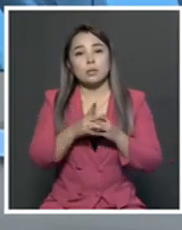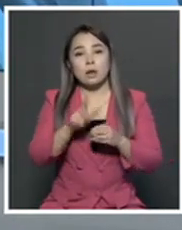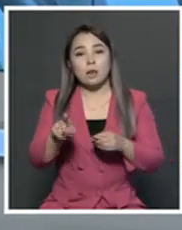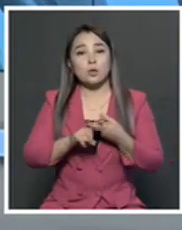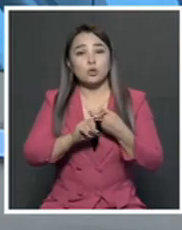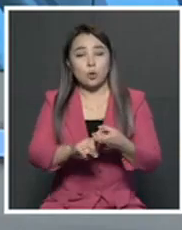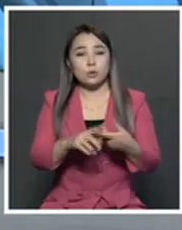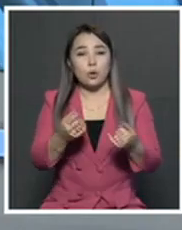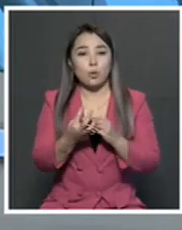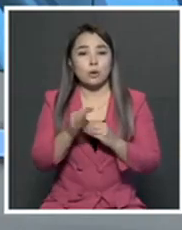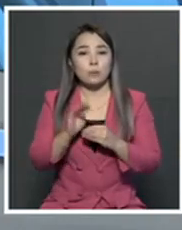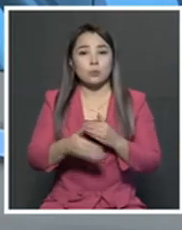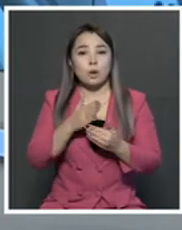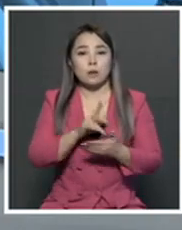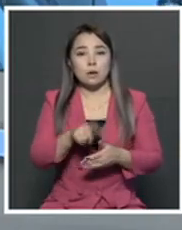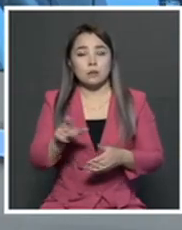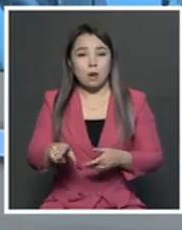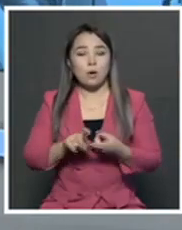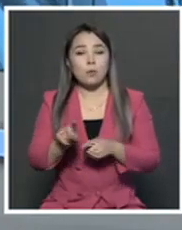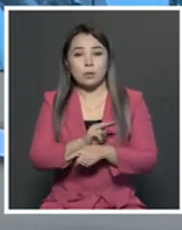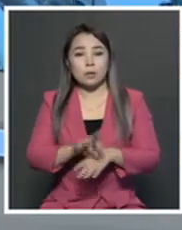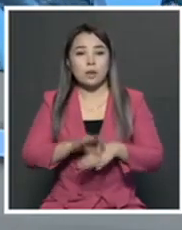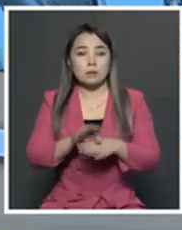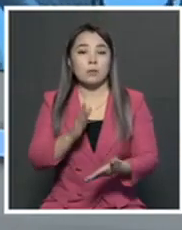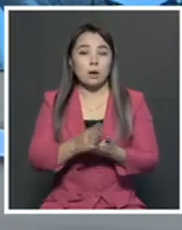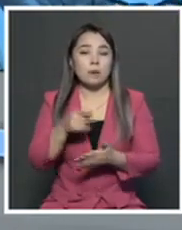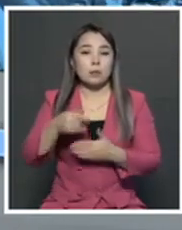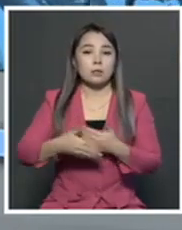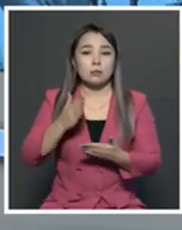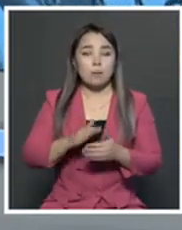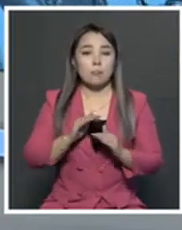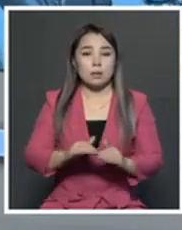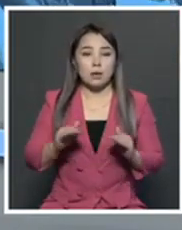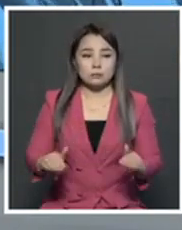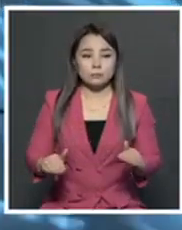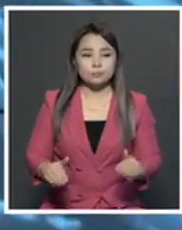қазір елімізде 14 мыңға жуық адам ковидтан емделіп жатыр. Олардың мыңнан астамы бала.